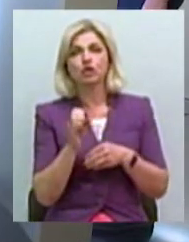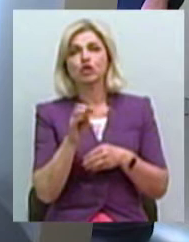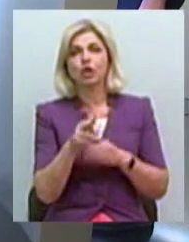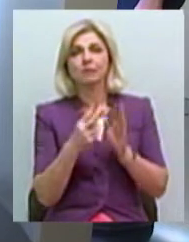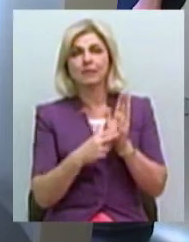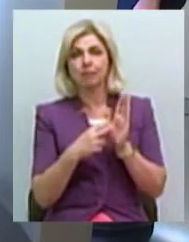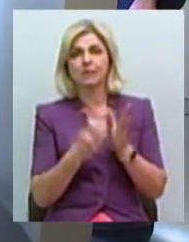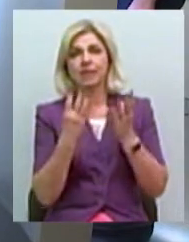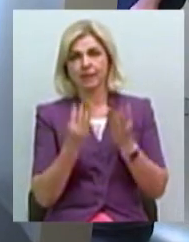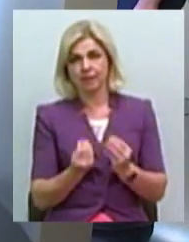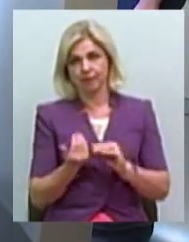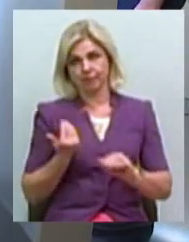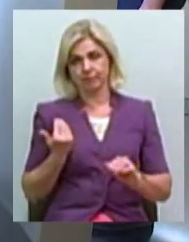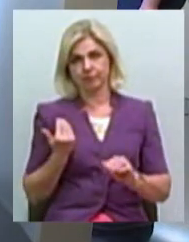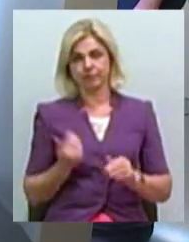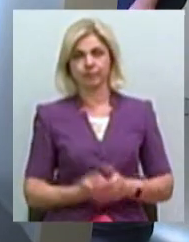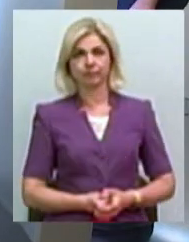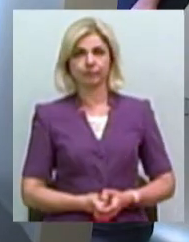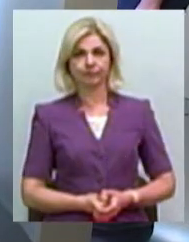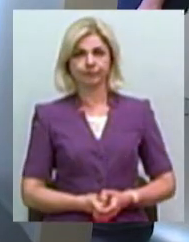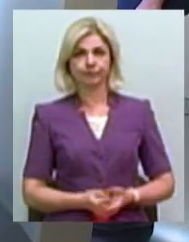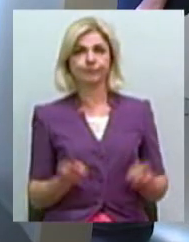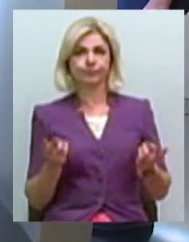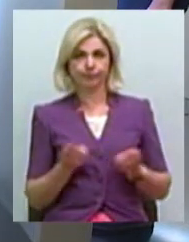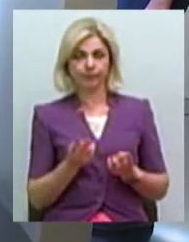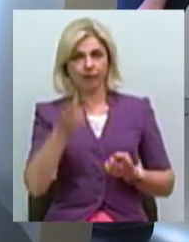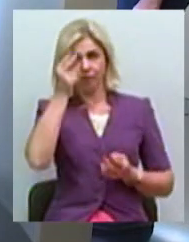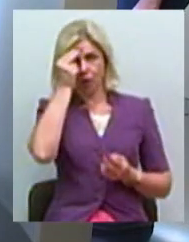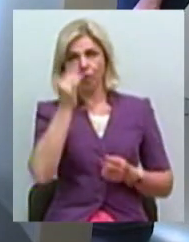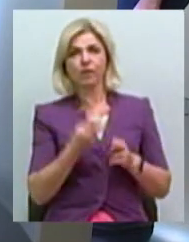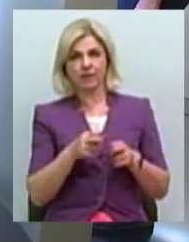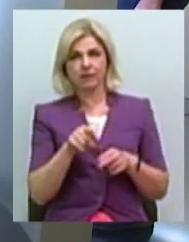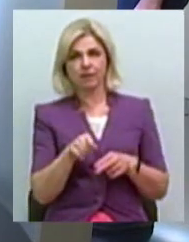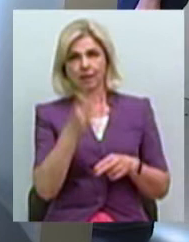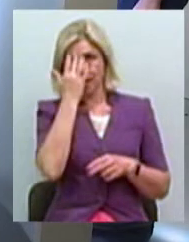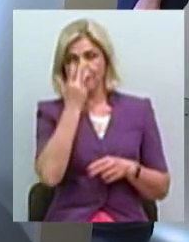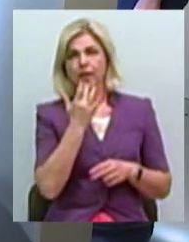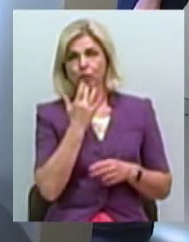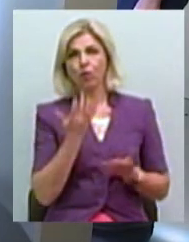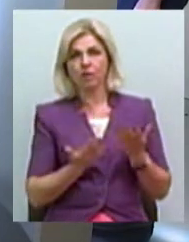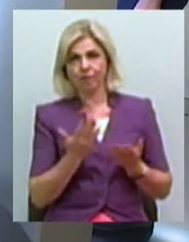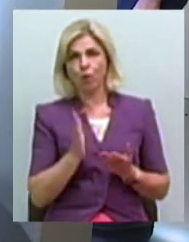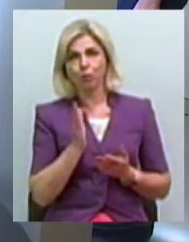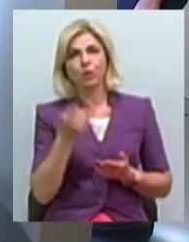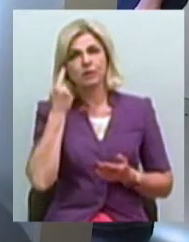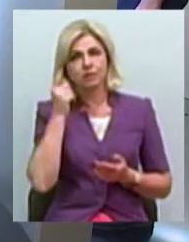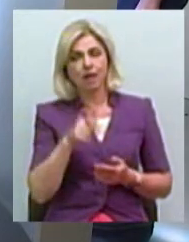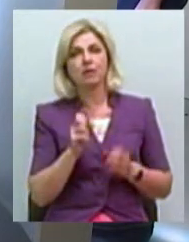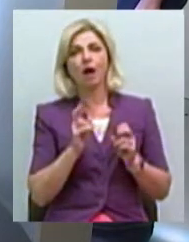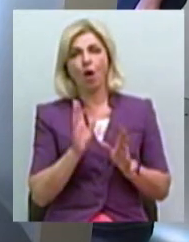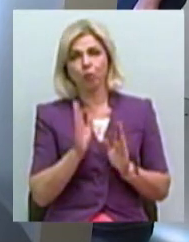70 днів. 70 днів. Так. Тобто потрібно враховувати і це. Тобто влітку, напевно, ми будемо знати, як